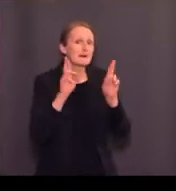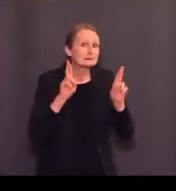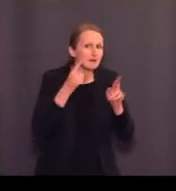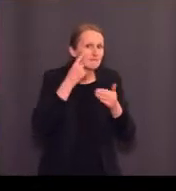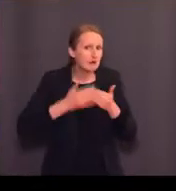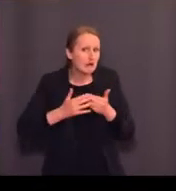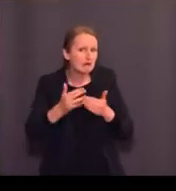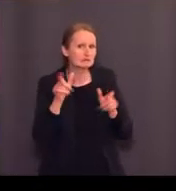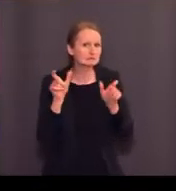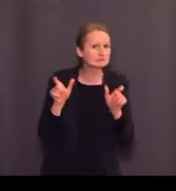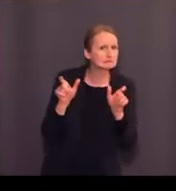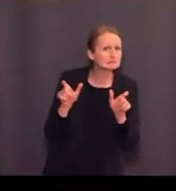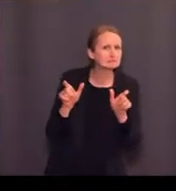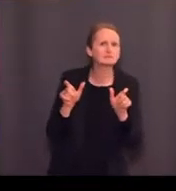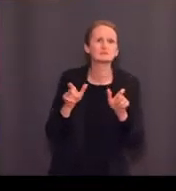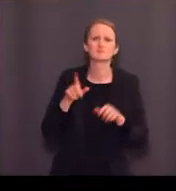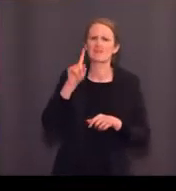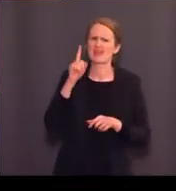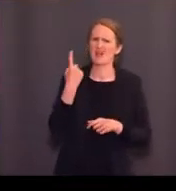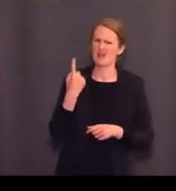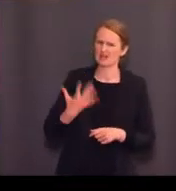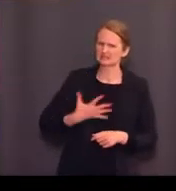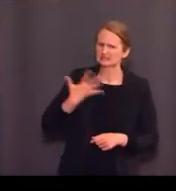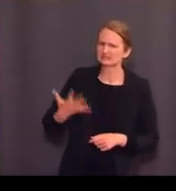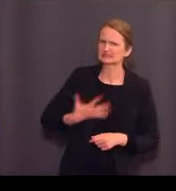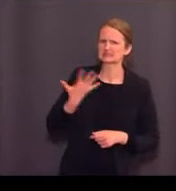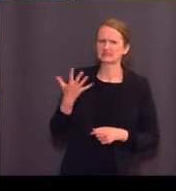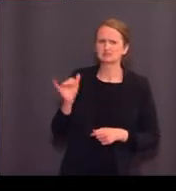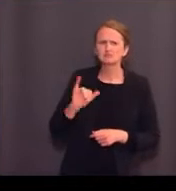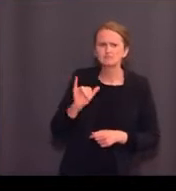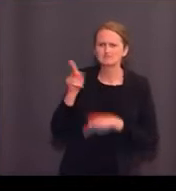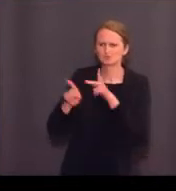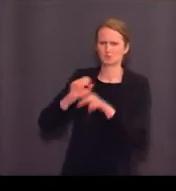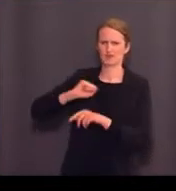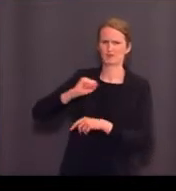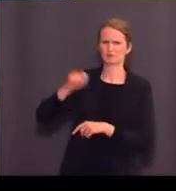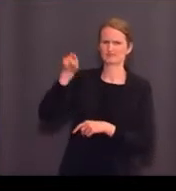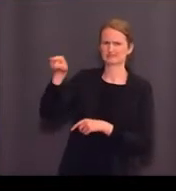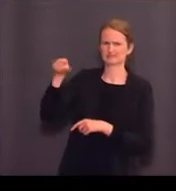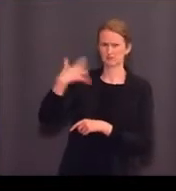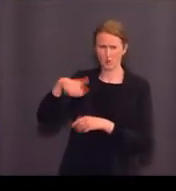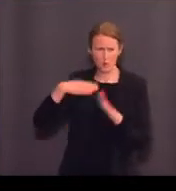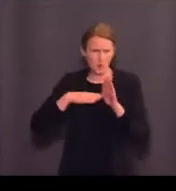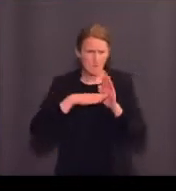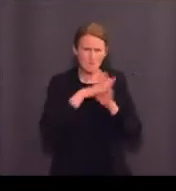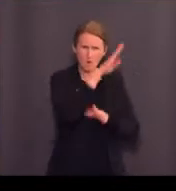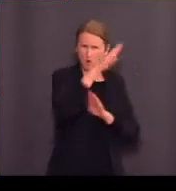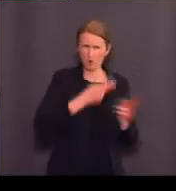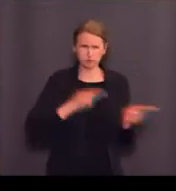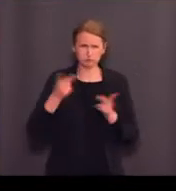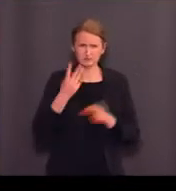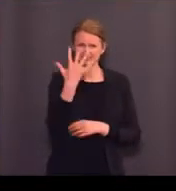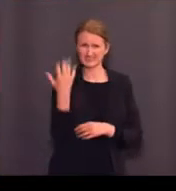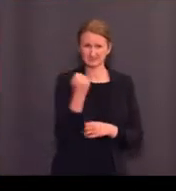nous préoccupe puisque c'est la 5e semaine consécutive que ces chiffres s'accumulent vers le haut et qu'à ce rythme,